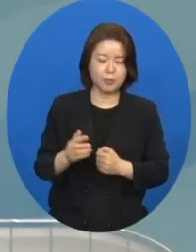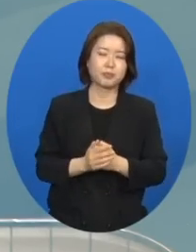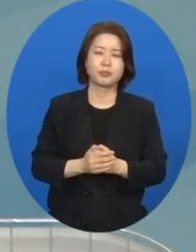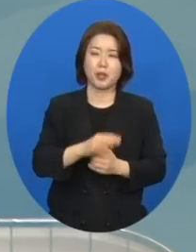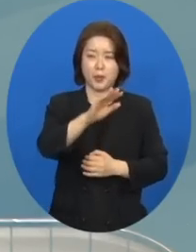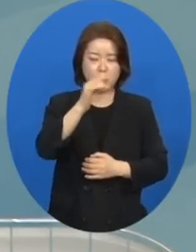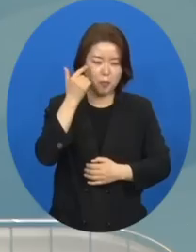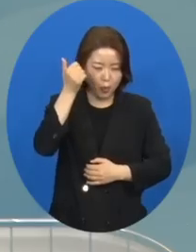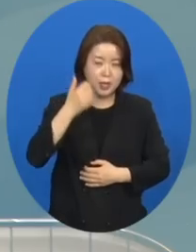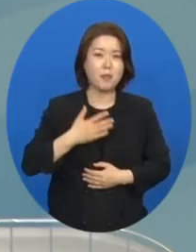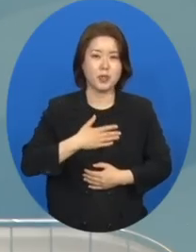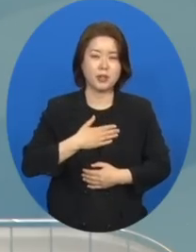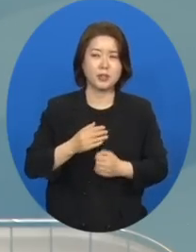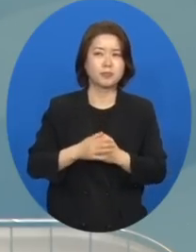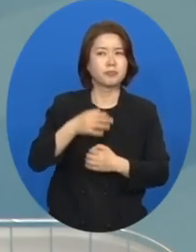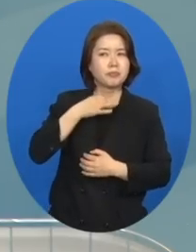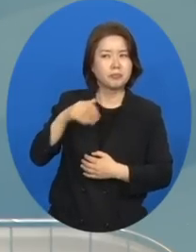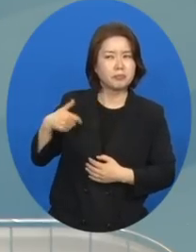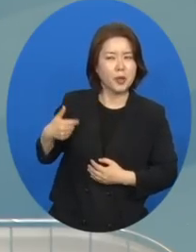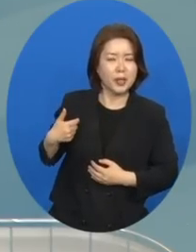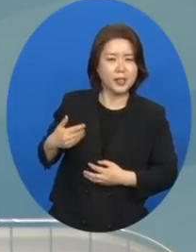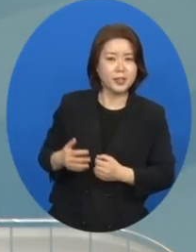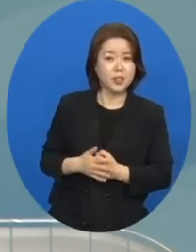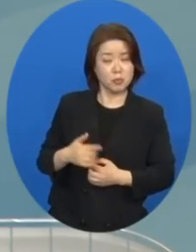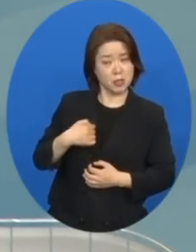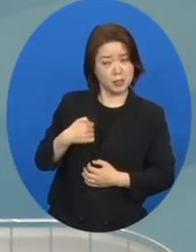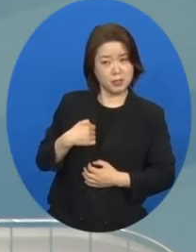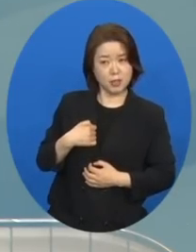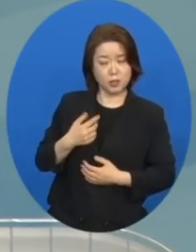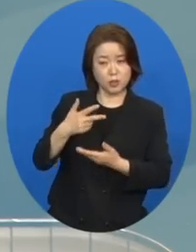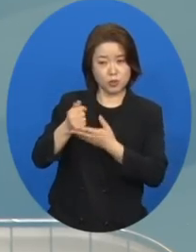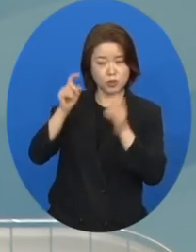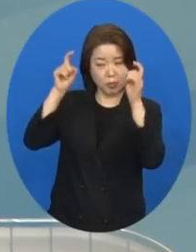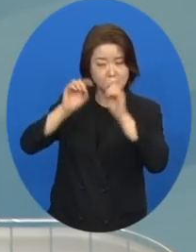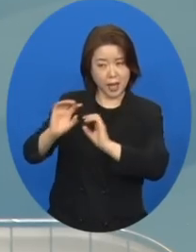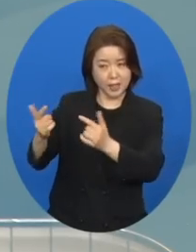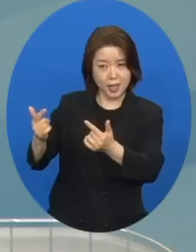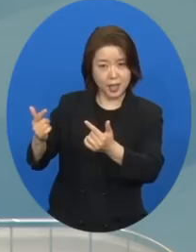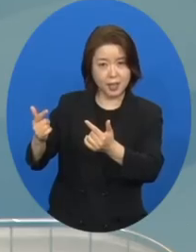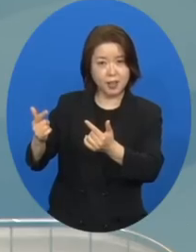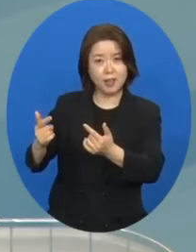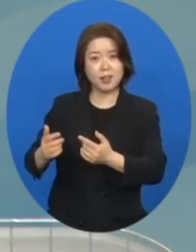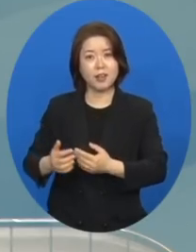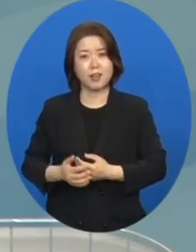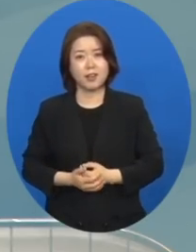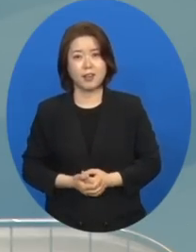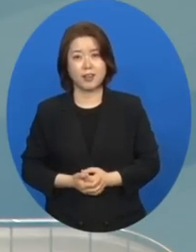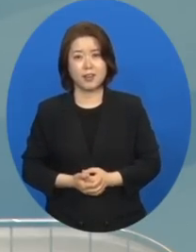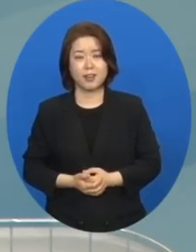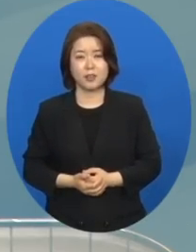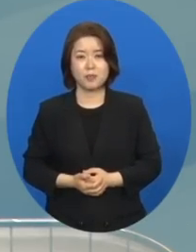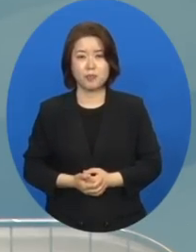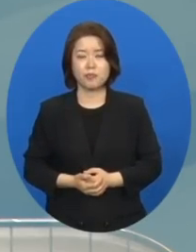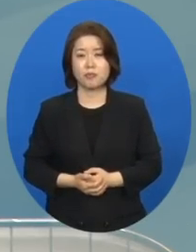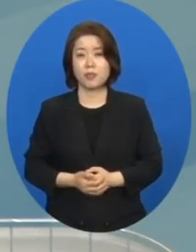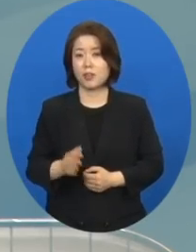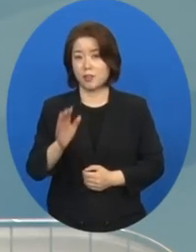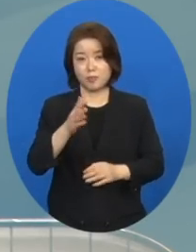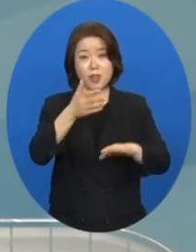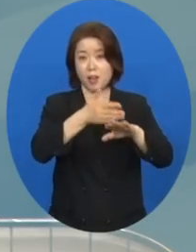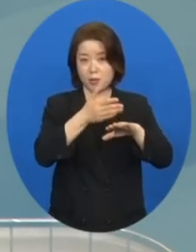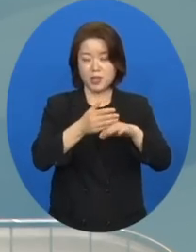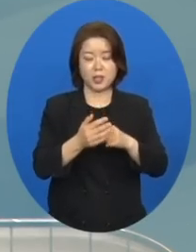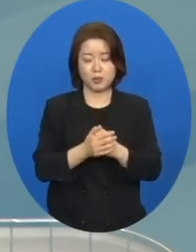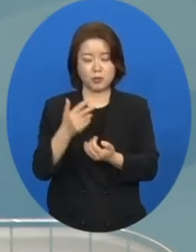저는 엄청 알아듣지 못하는데 그럼 저는 주님의 양이 아닌 겁니까 감사하게도 주께서